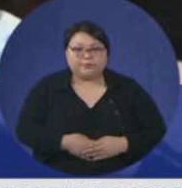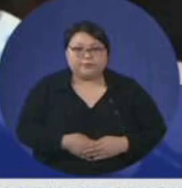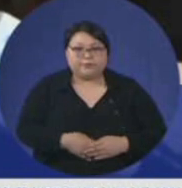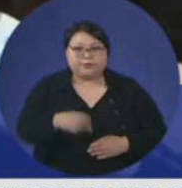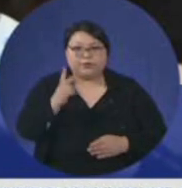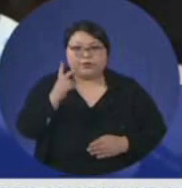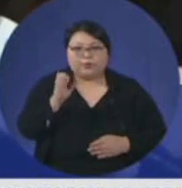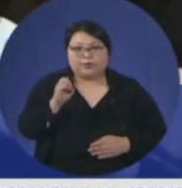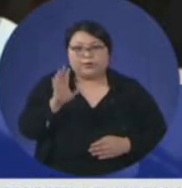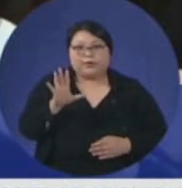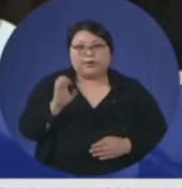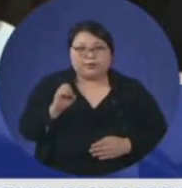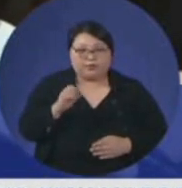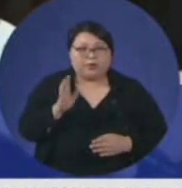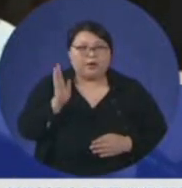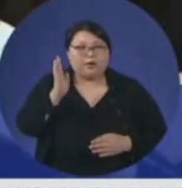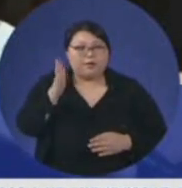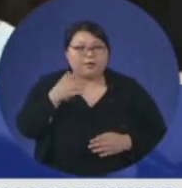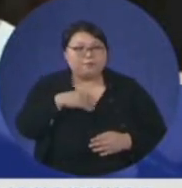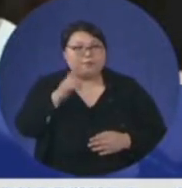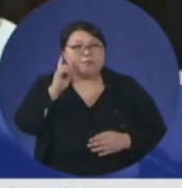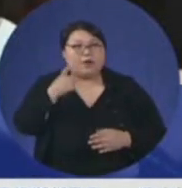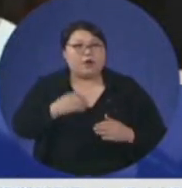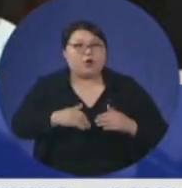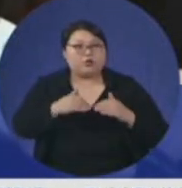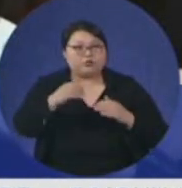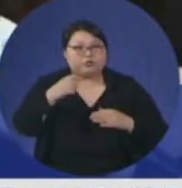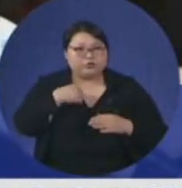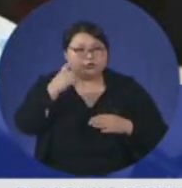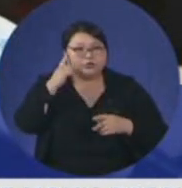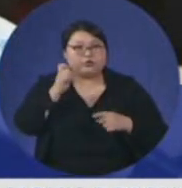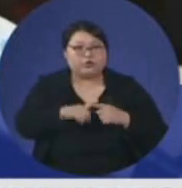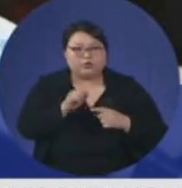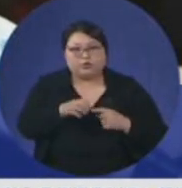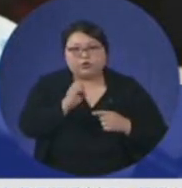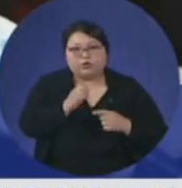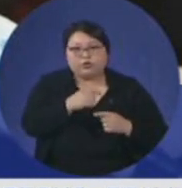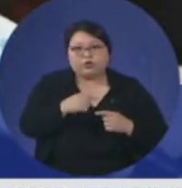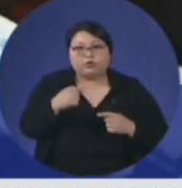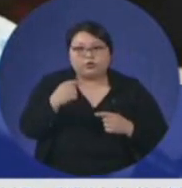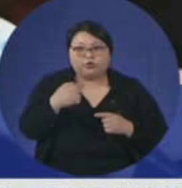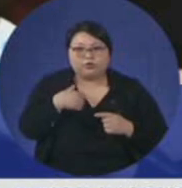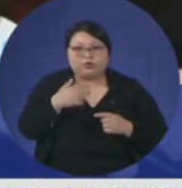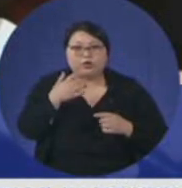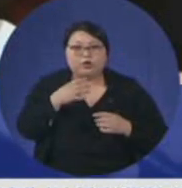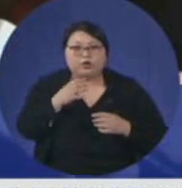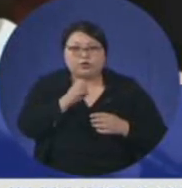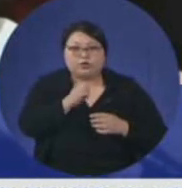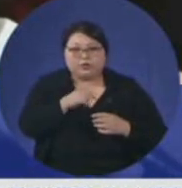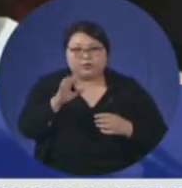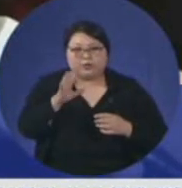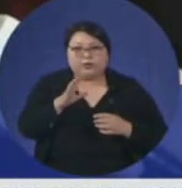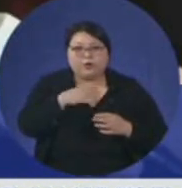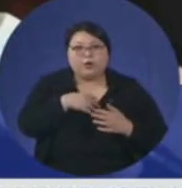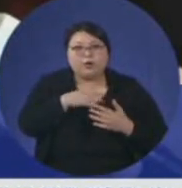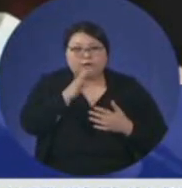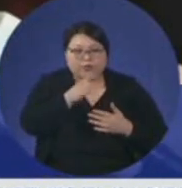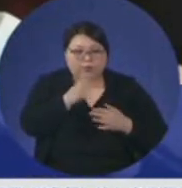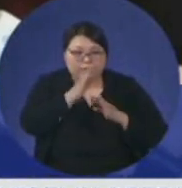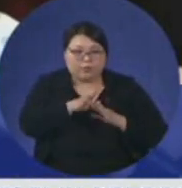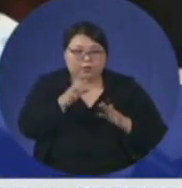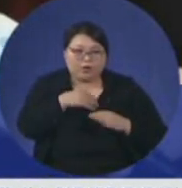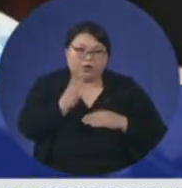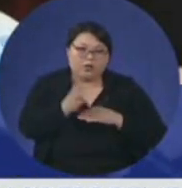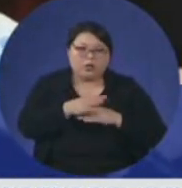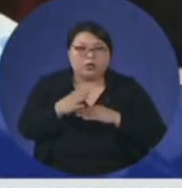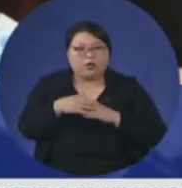2050 одоо зорилтын 1000-ийн хүртэл зорилтын хүрээнд бол 0-5 хүртэлх насны хүүхдийн эмдэгдэл одоо хамгийн одоо бас буурсан ийм одоо